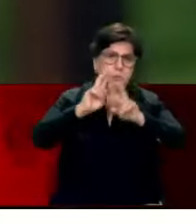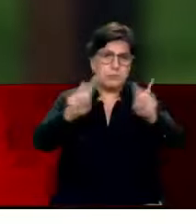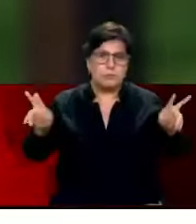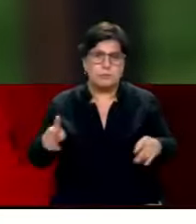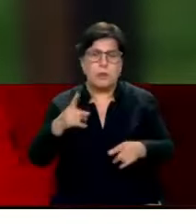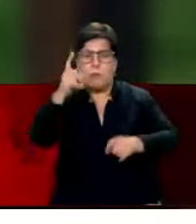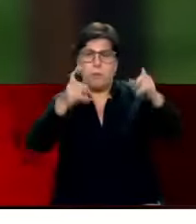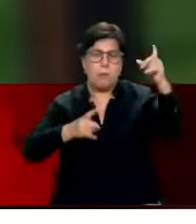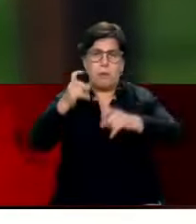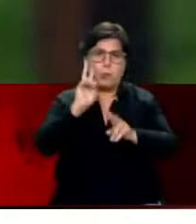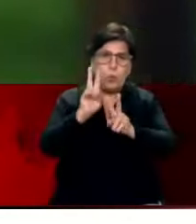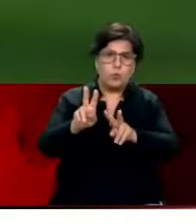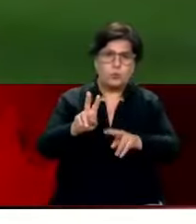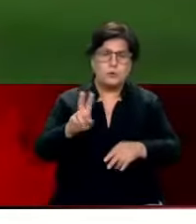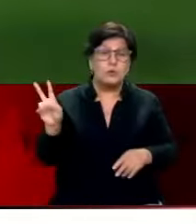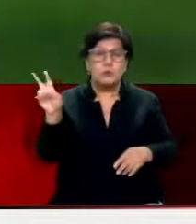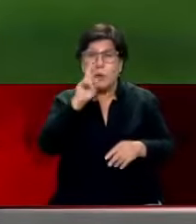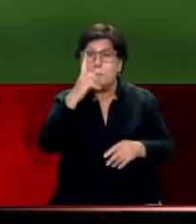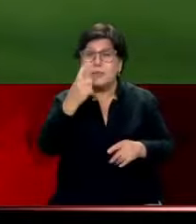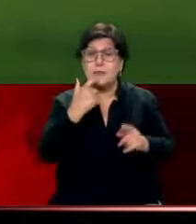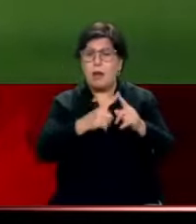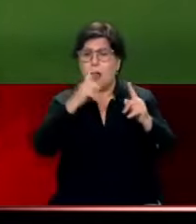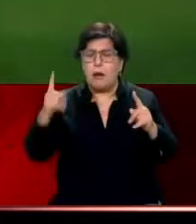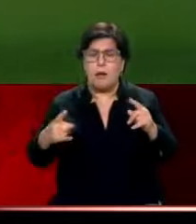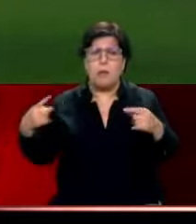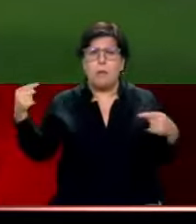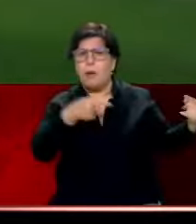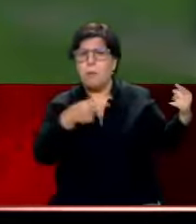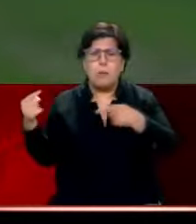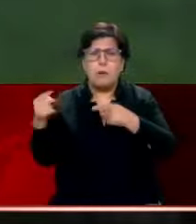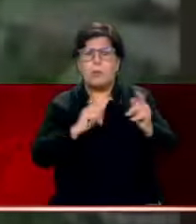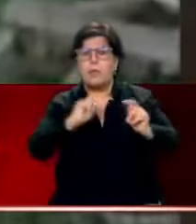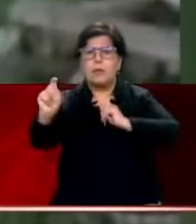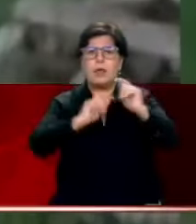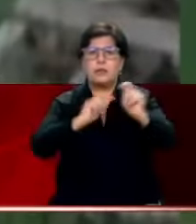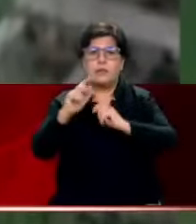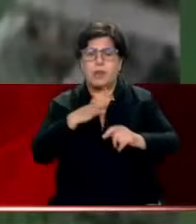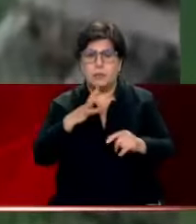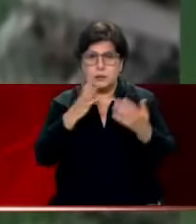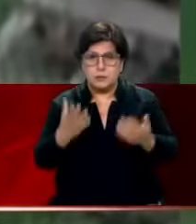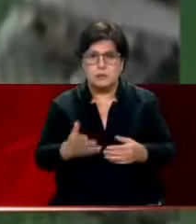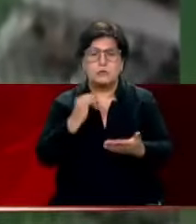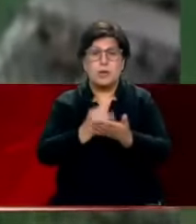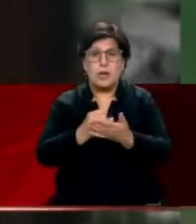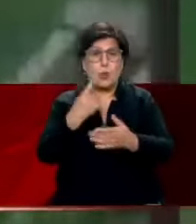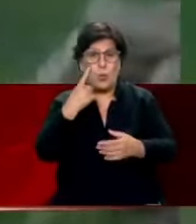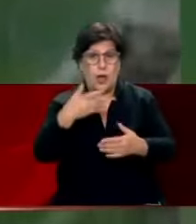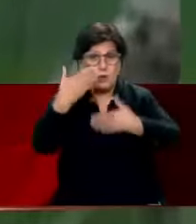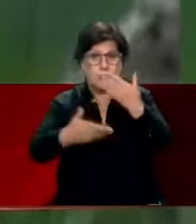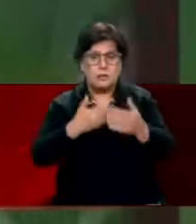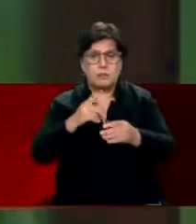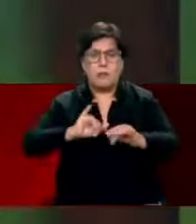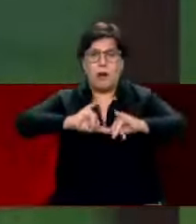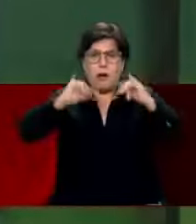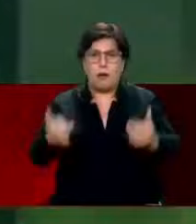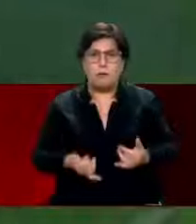Ateş edip kaçtıklarını gördüm. Son bir senedir de sürekli bu ateş etme, tehdit etme olayları vardı. Ama iddiasına göre bu kez daha da ileri gittiler.